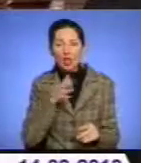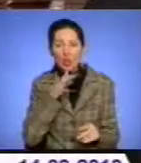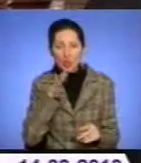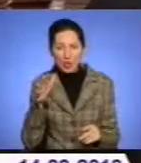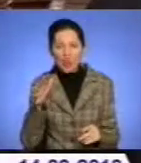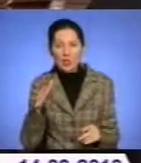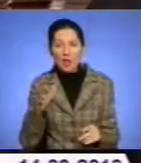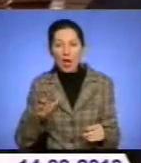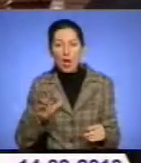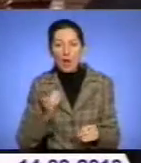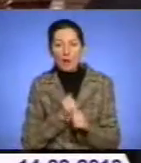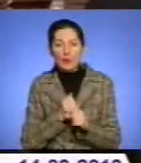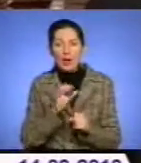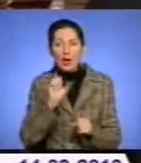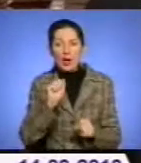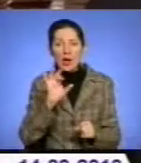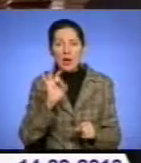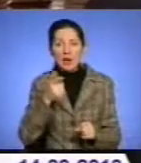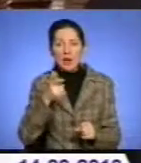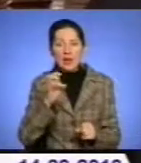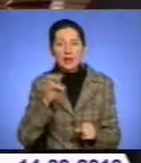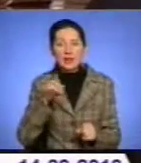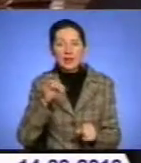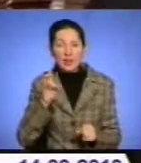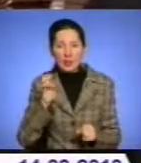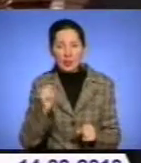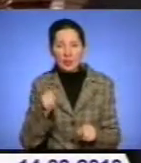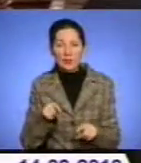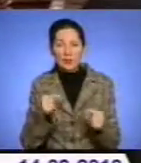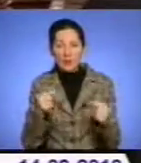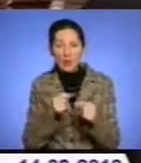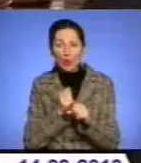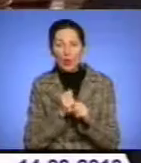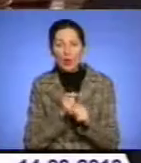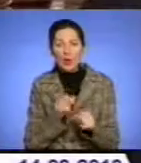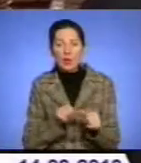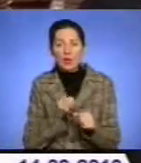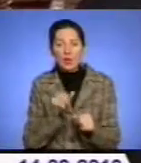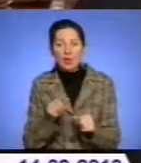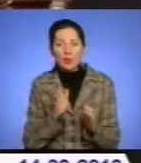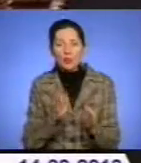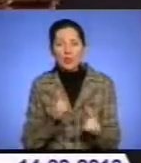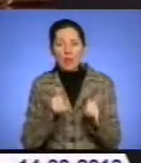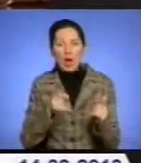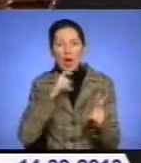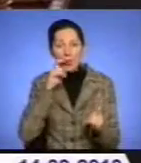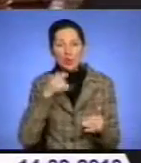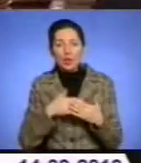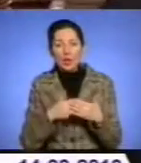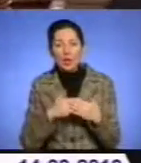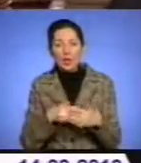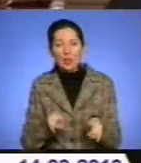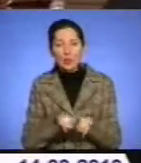Аргентині. І, відповідно, також працював, окрім того, що для української громади, працював також і в